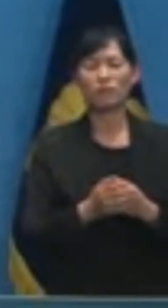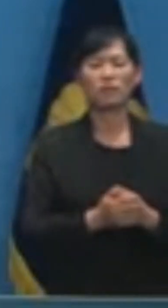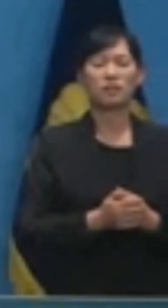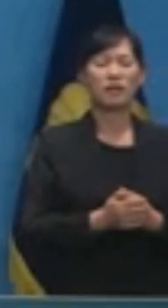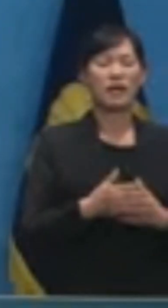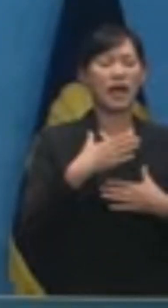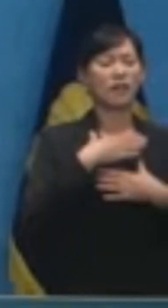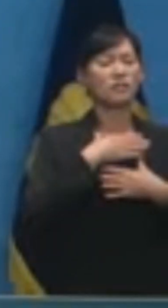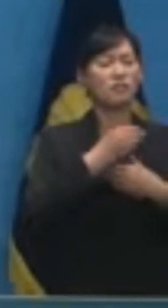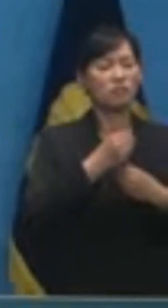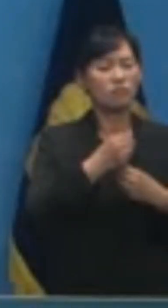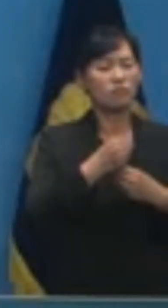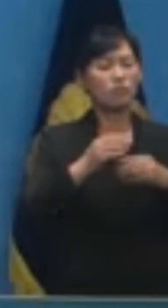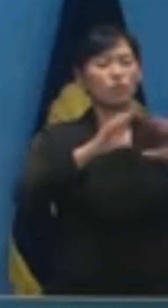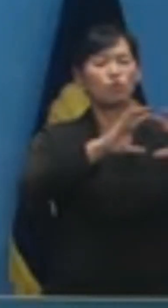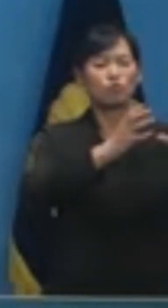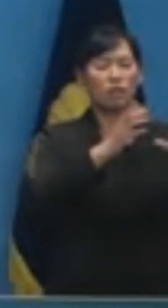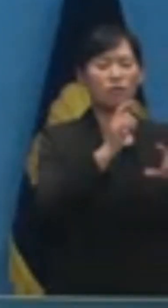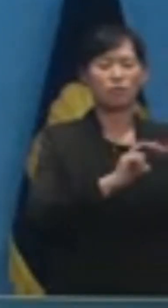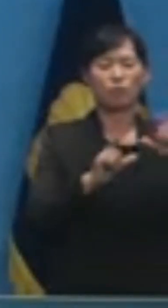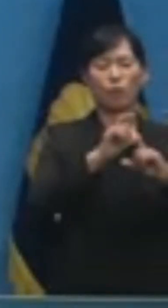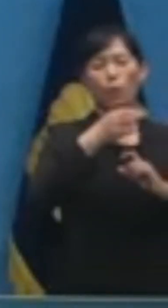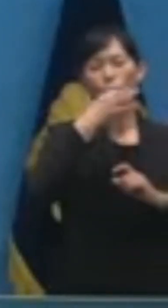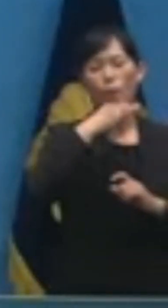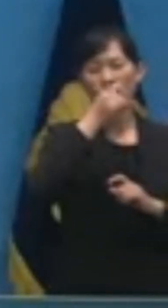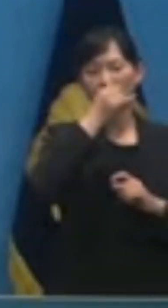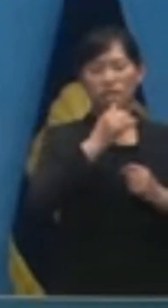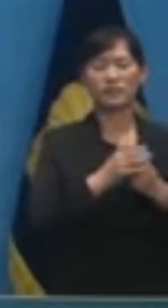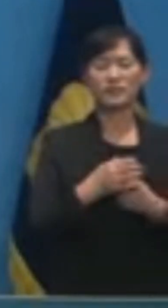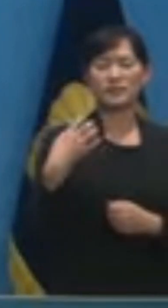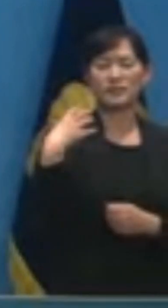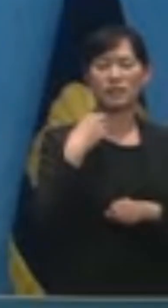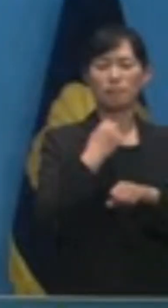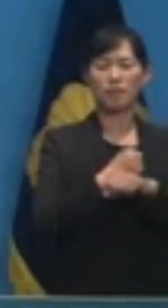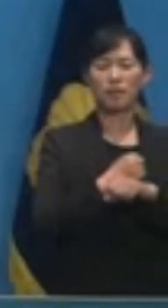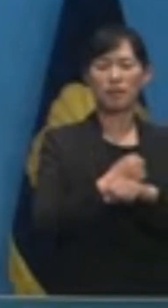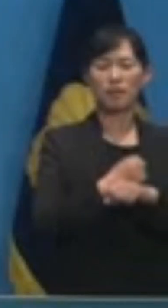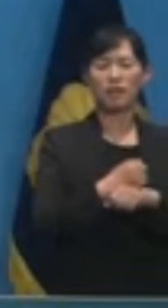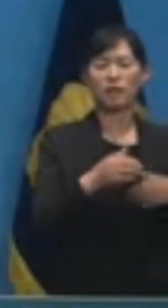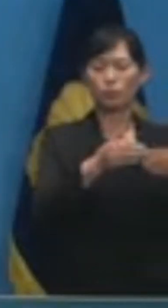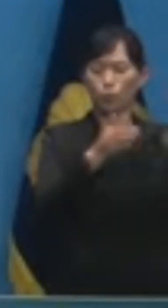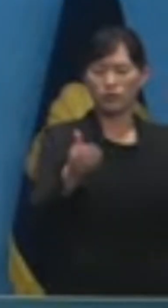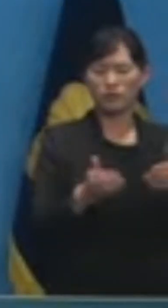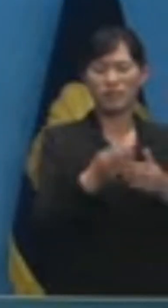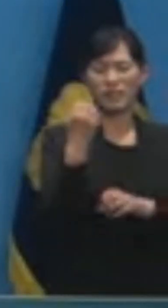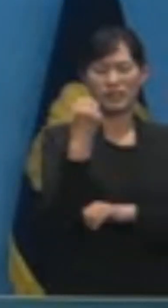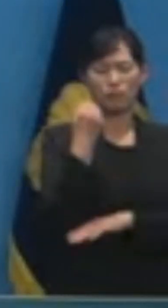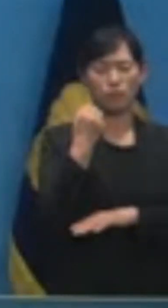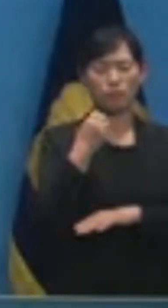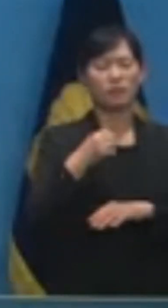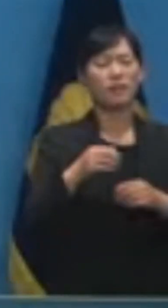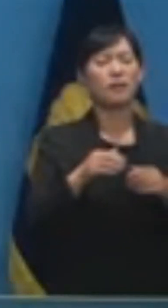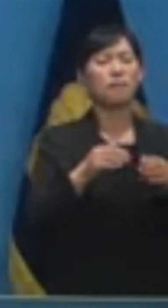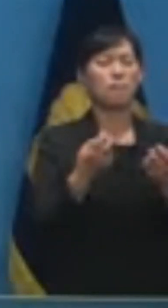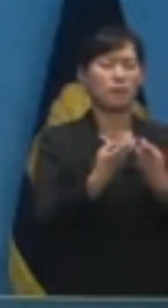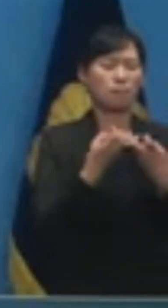소방공무원들의 안전을 국가가 보다 효율적으로 책임질 종합적이고 근본적인 대책이 필요할